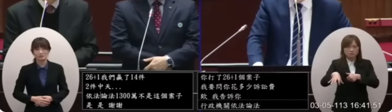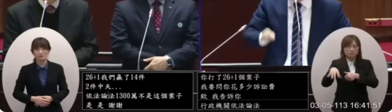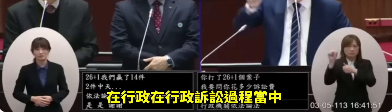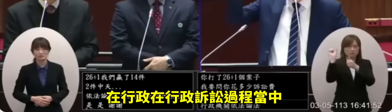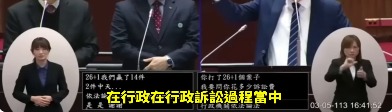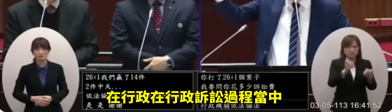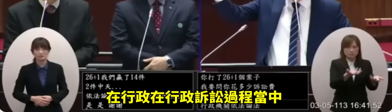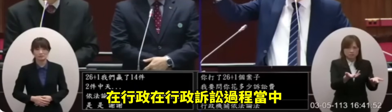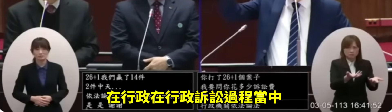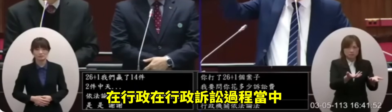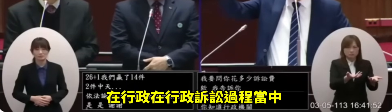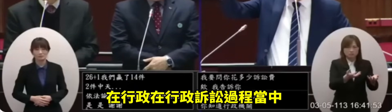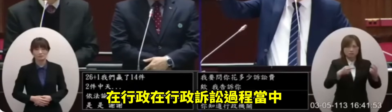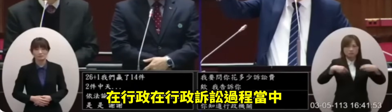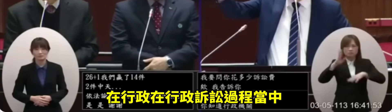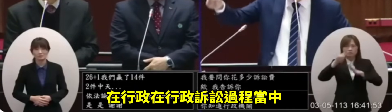分，